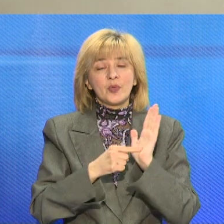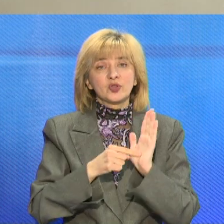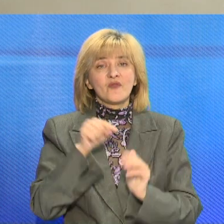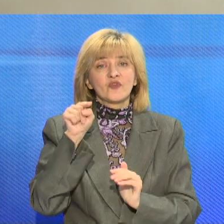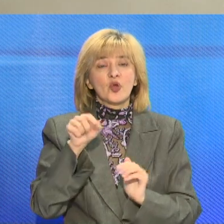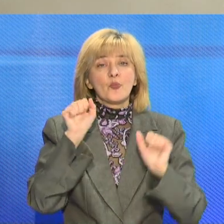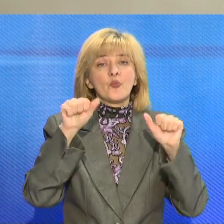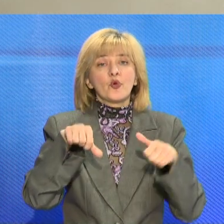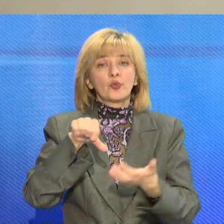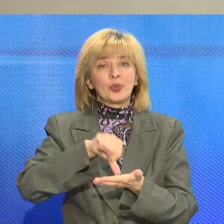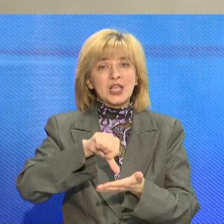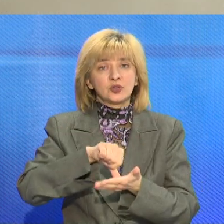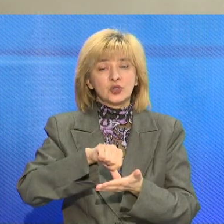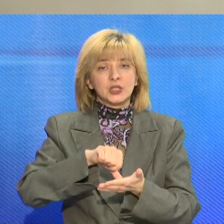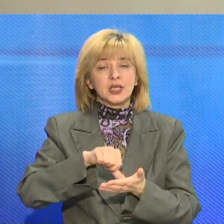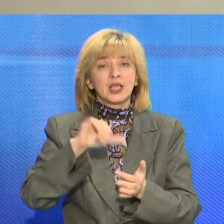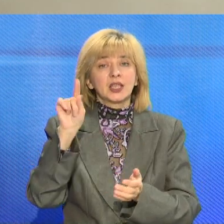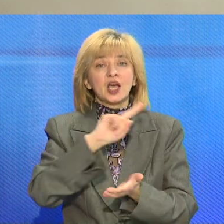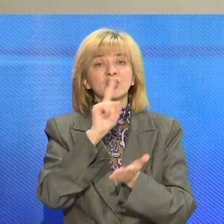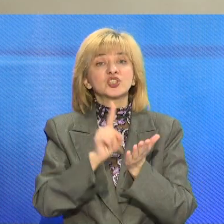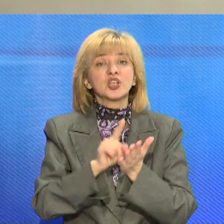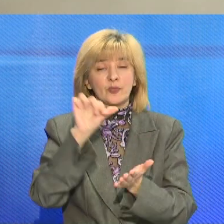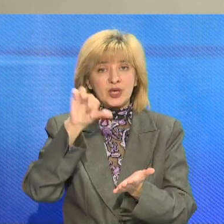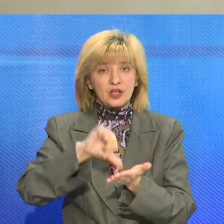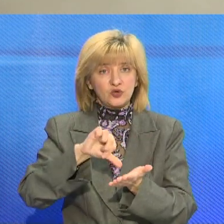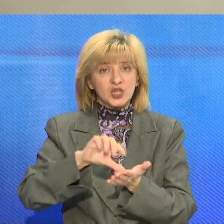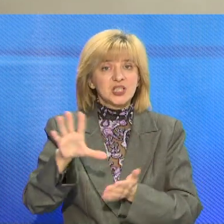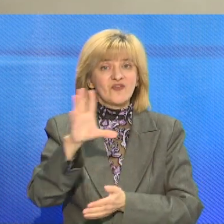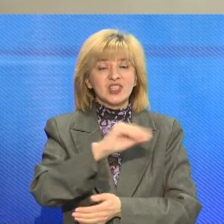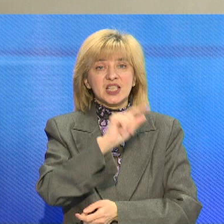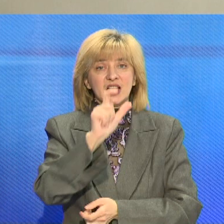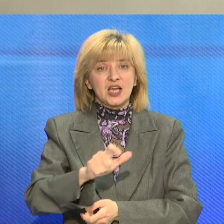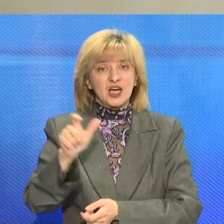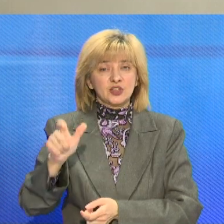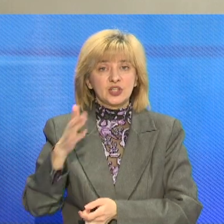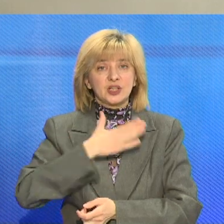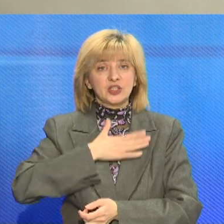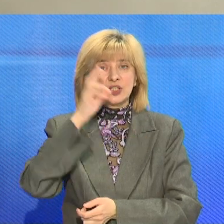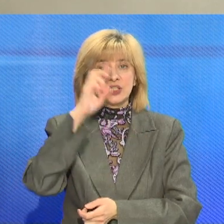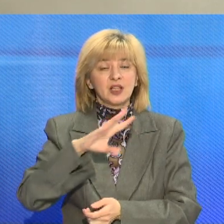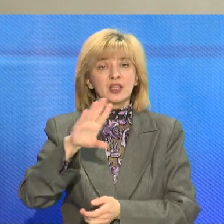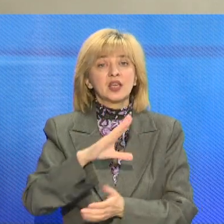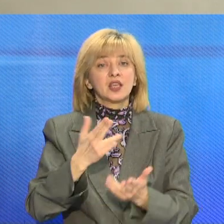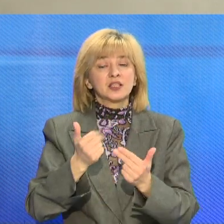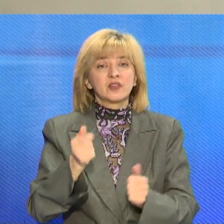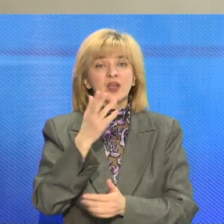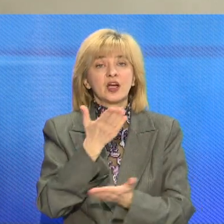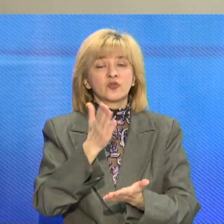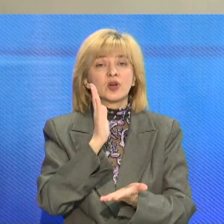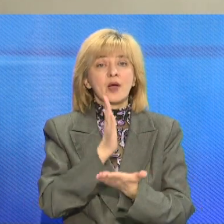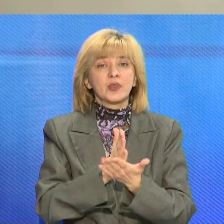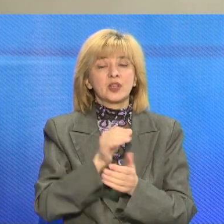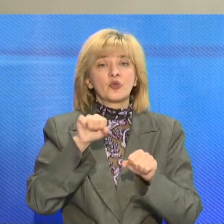нем могут принять участие и должны принять участие все граждане нашей страны, естественно, которые обладают правом